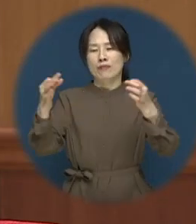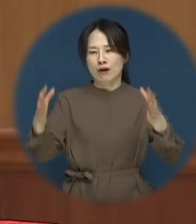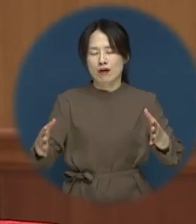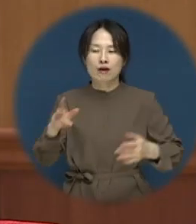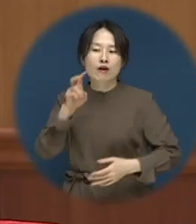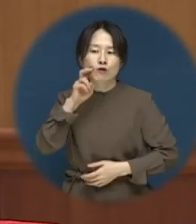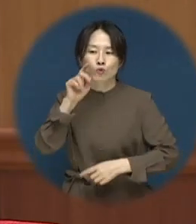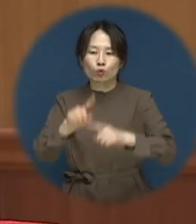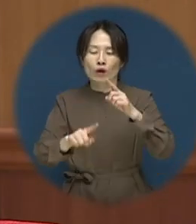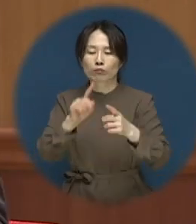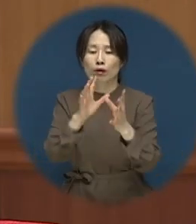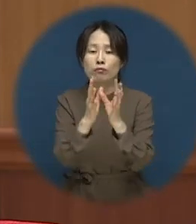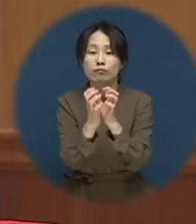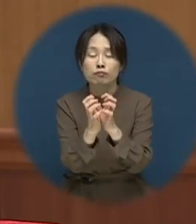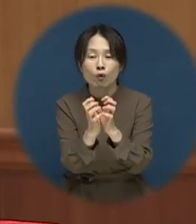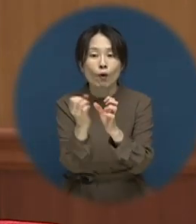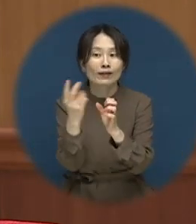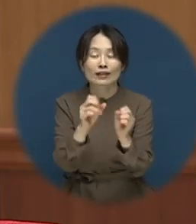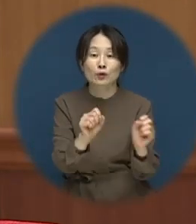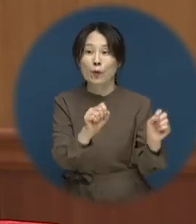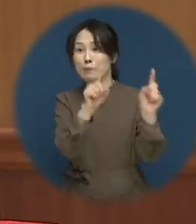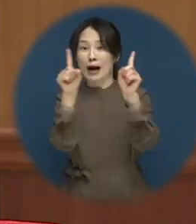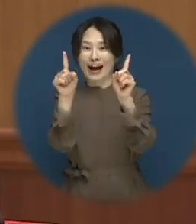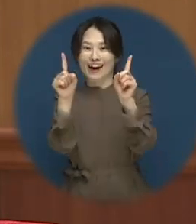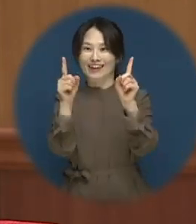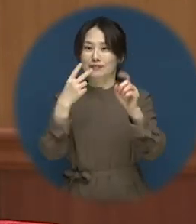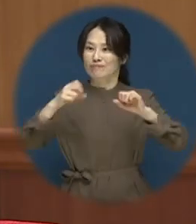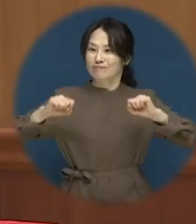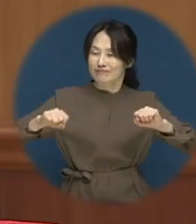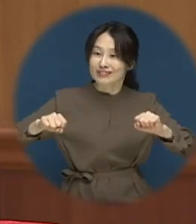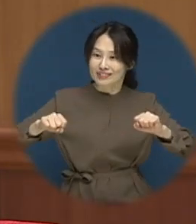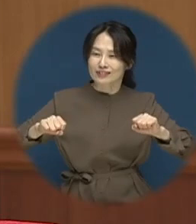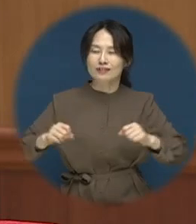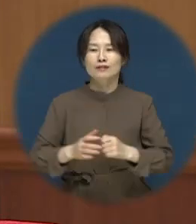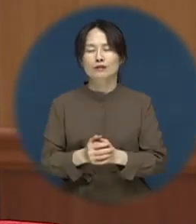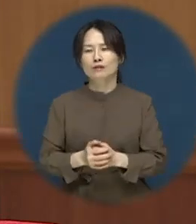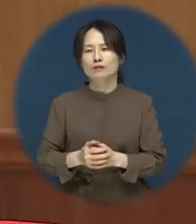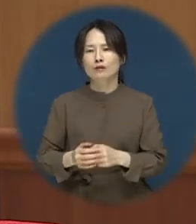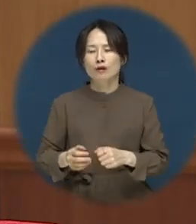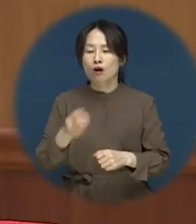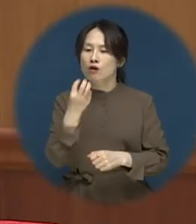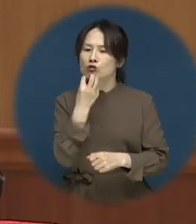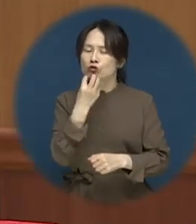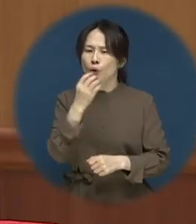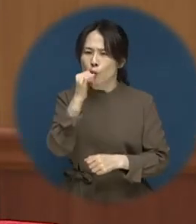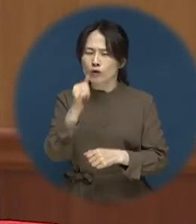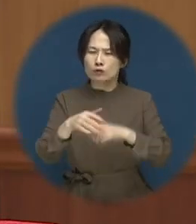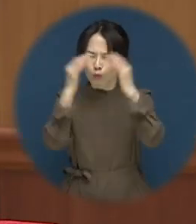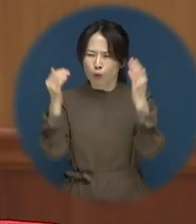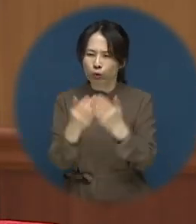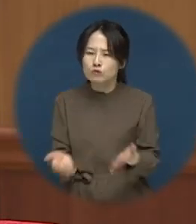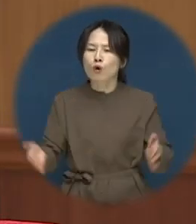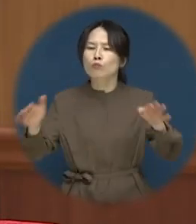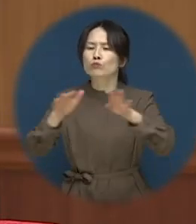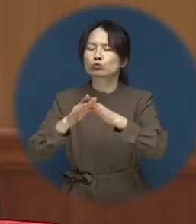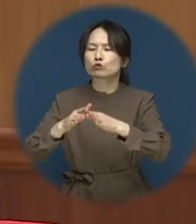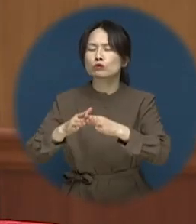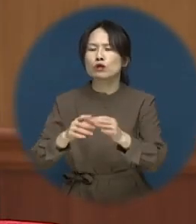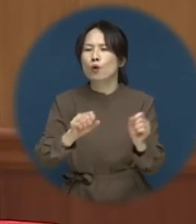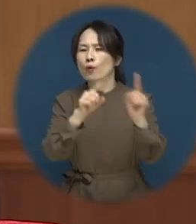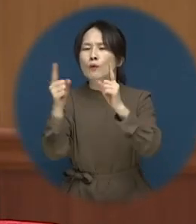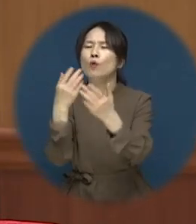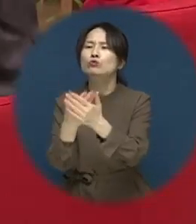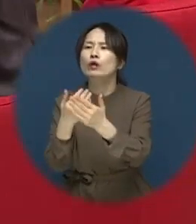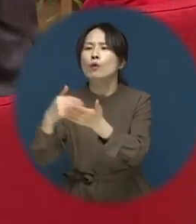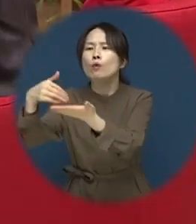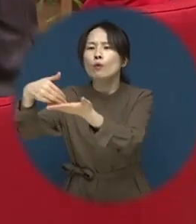살려놓으니까. 예. 그러면 나머지 우리 그 서울 경기에 있는 빌딩을 다 해달라고 그러더라고요. 오. 그래서 거기서 이제 사업 기반을